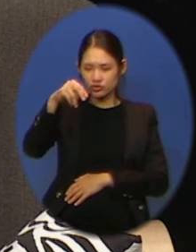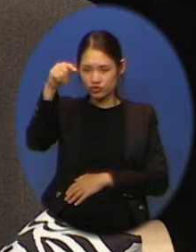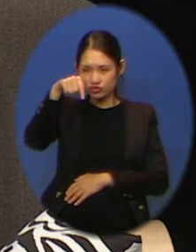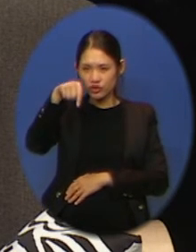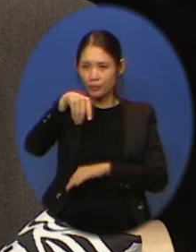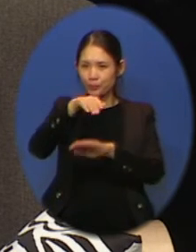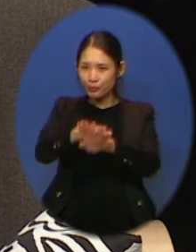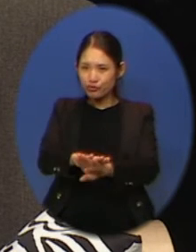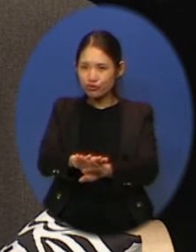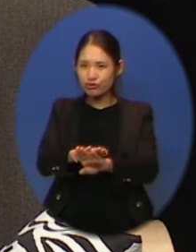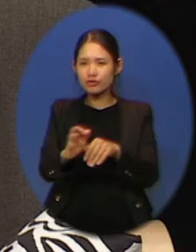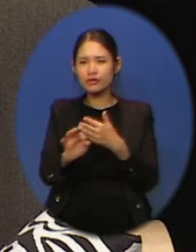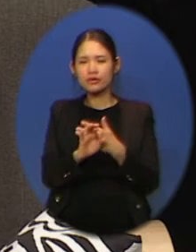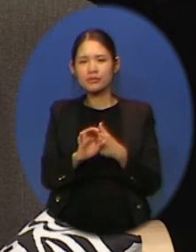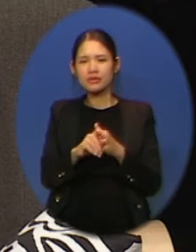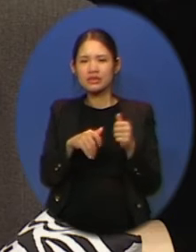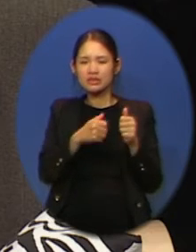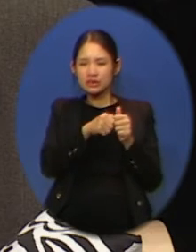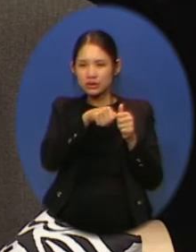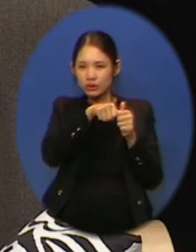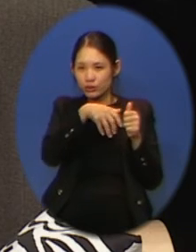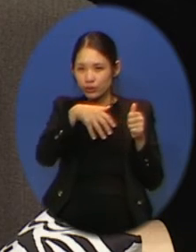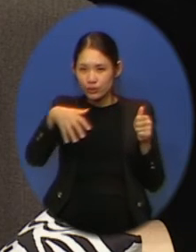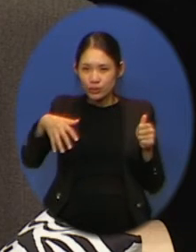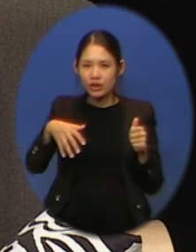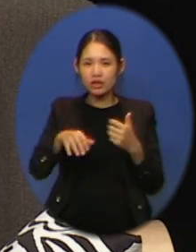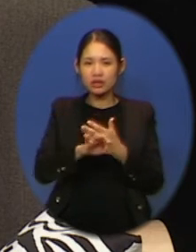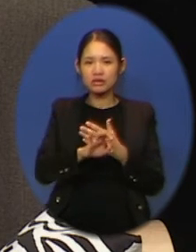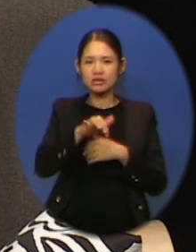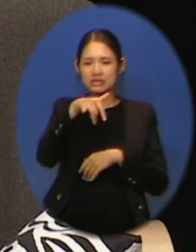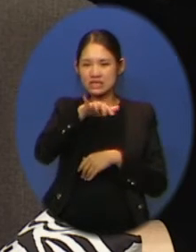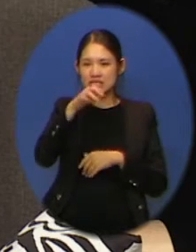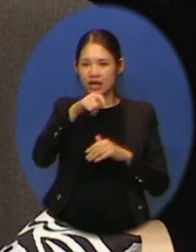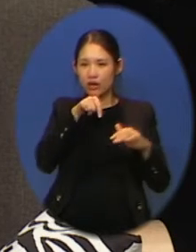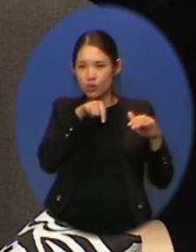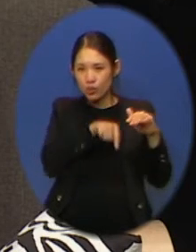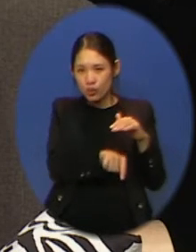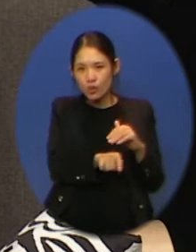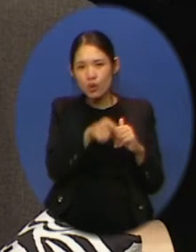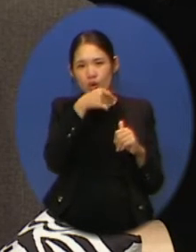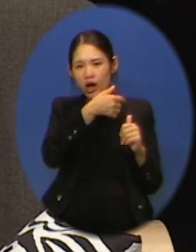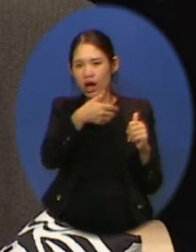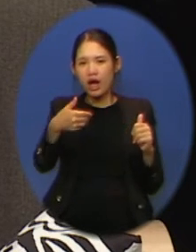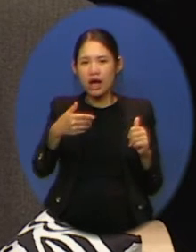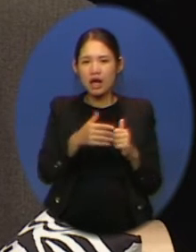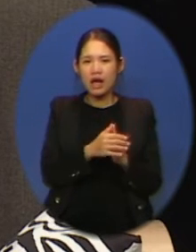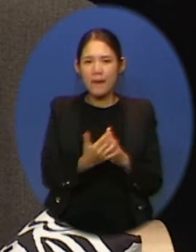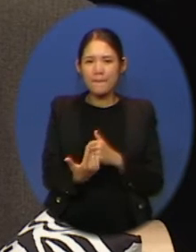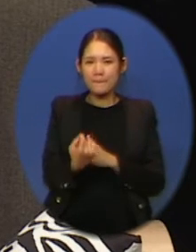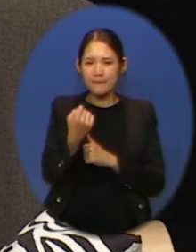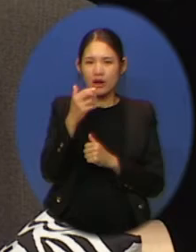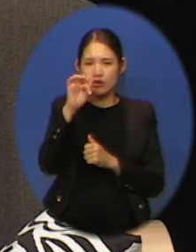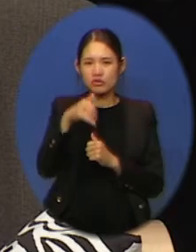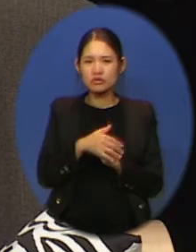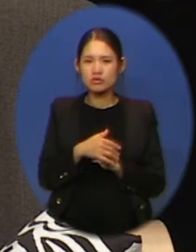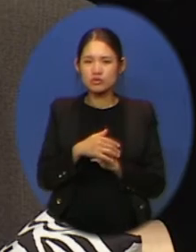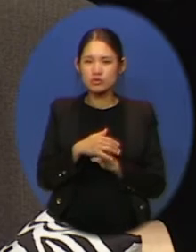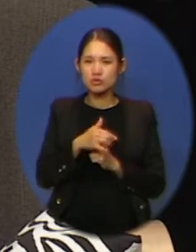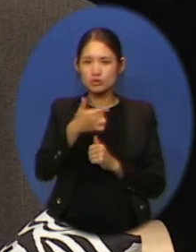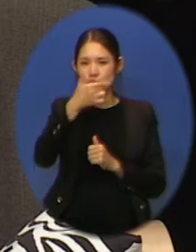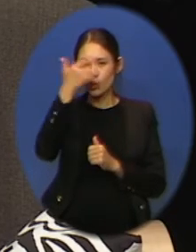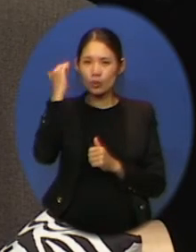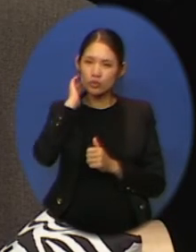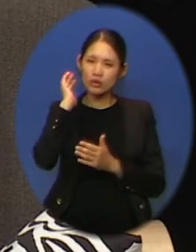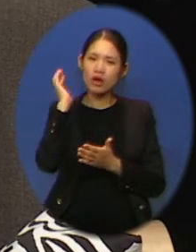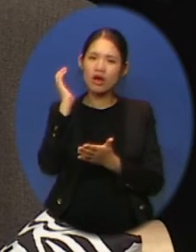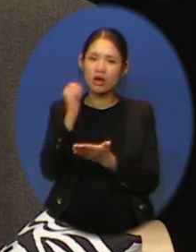새서 지하수로 주하수로 나오는 날이면 바로 후방에 지금은 다 노무현 대통령이 물러나와서